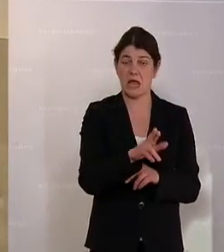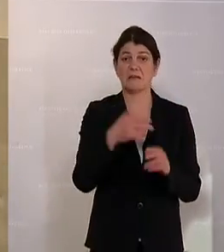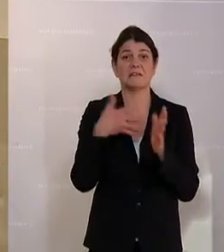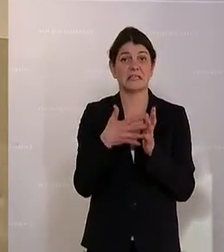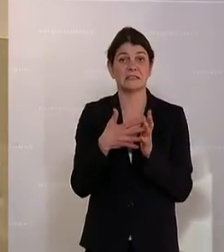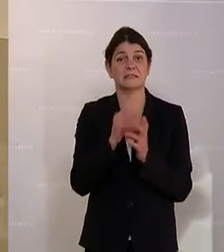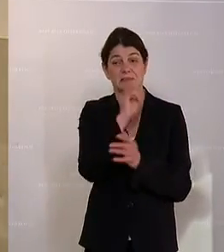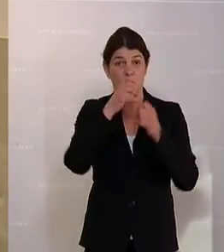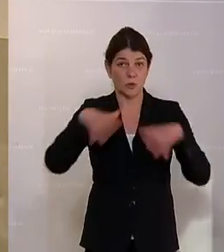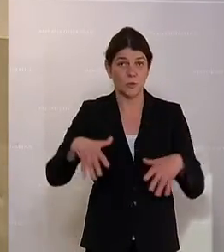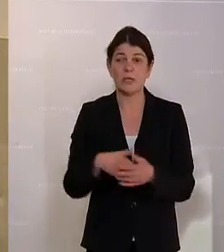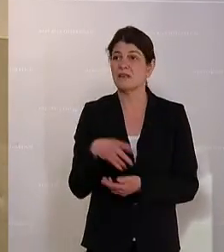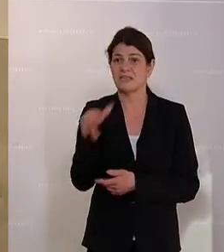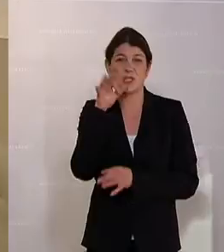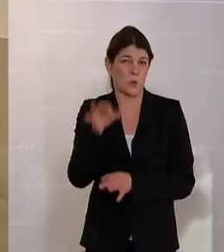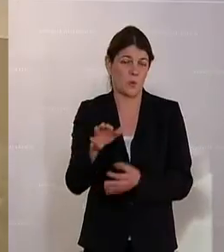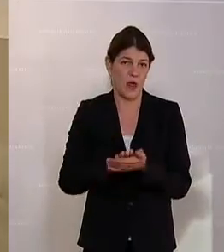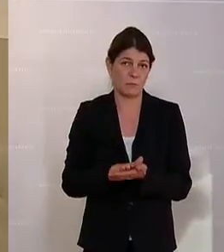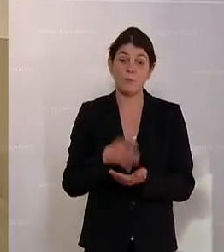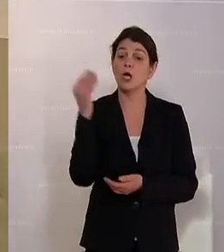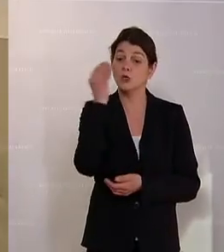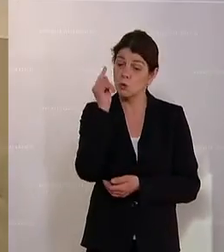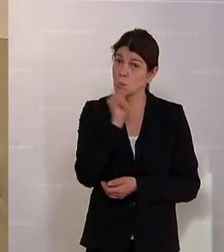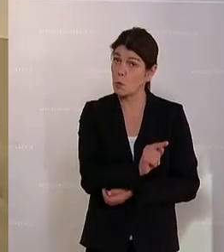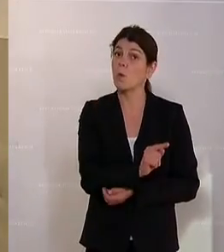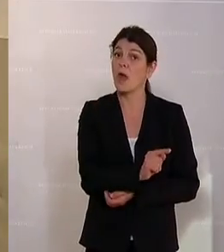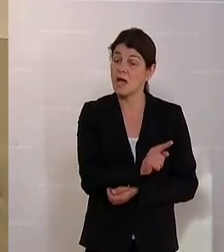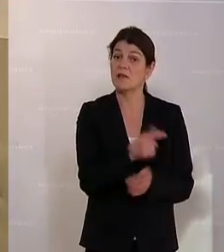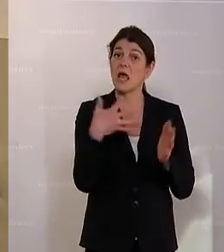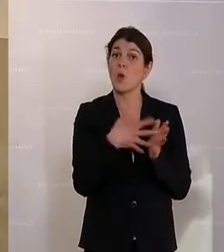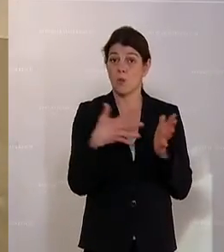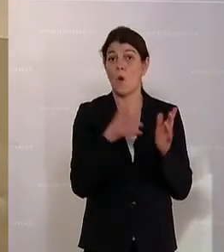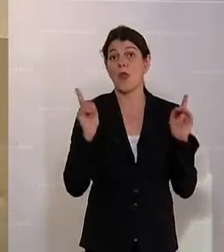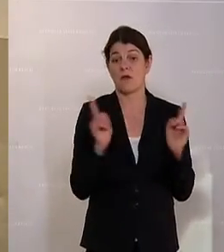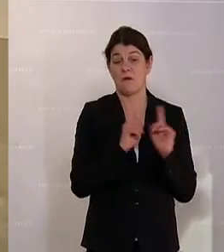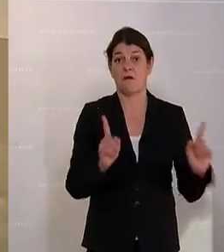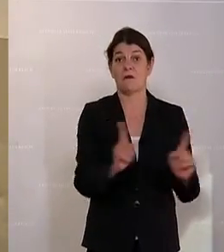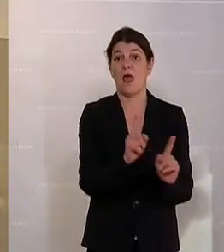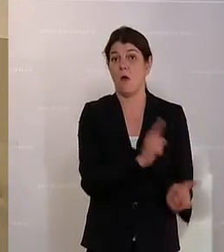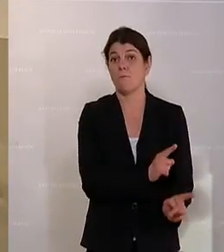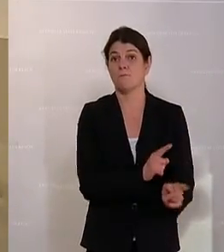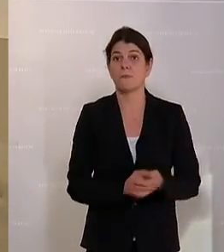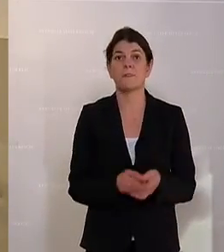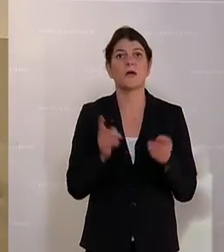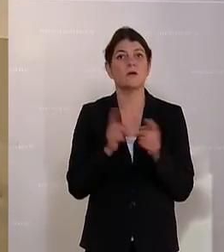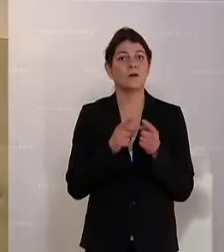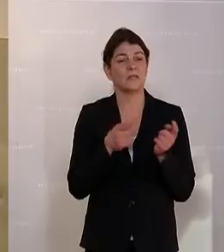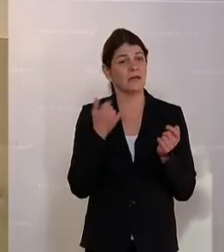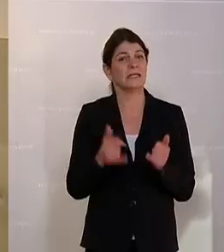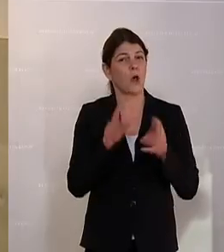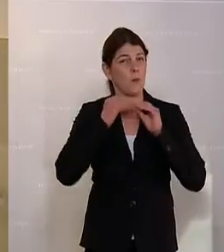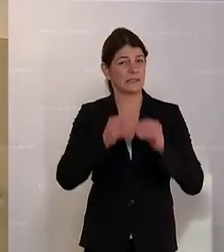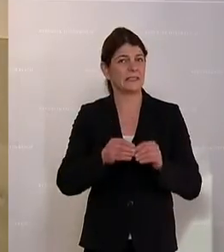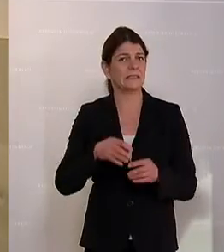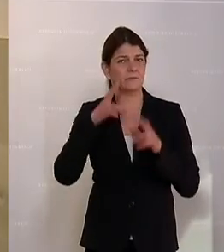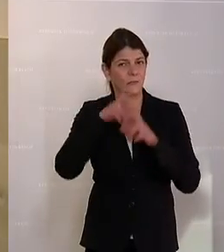PCR-Testinfrastrukturen, die weniger gut funktionieren. Die Schule ist ein kontrollierter Raum und der Komplexitätsforscher